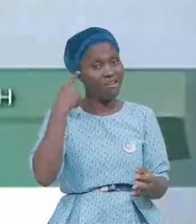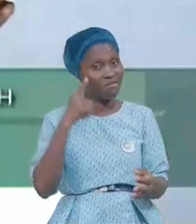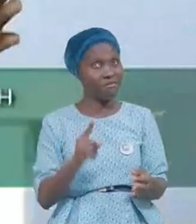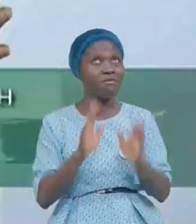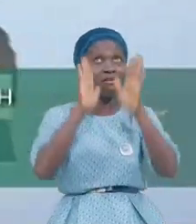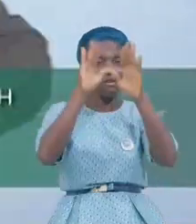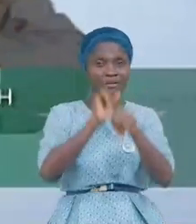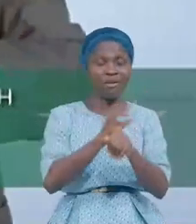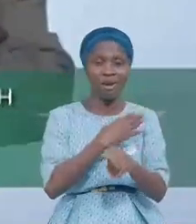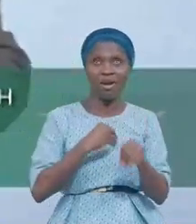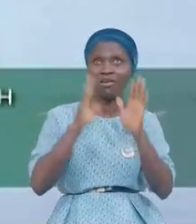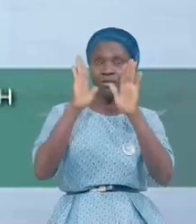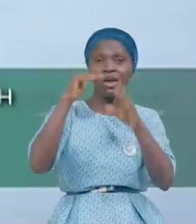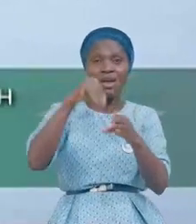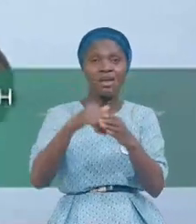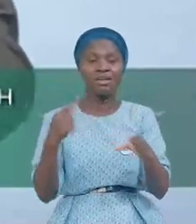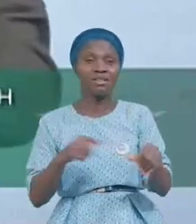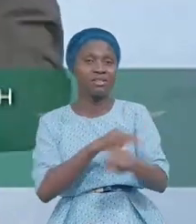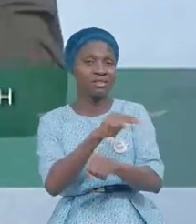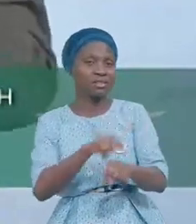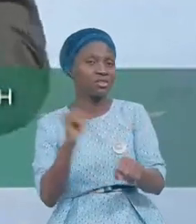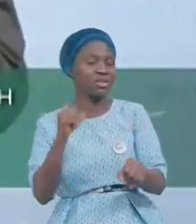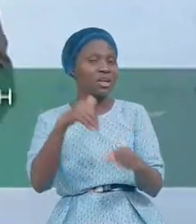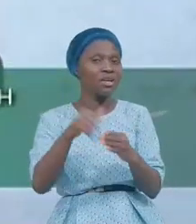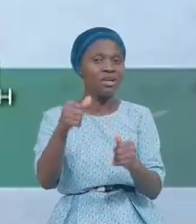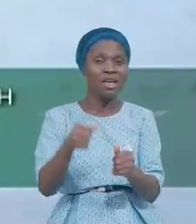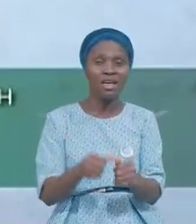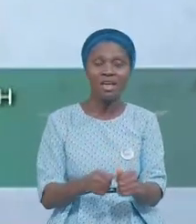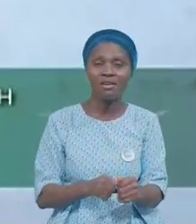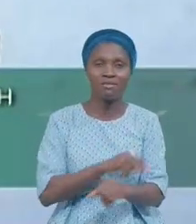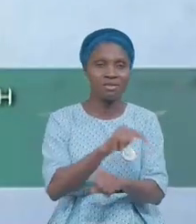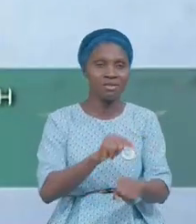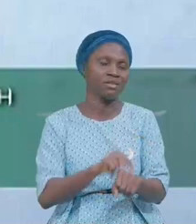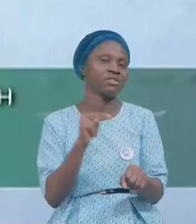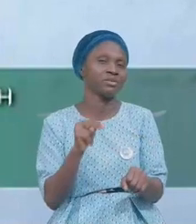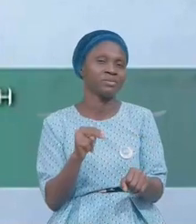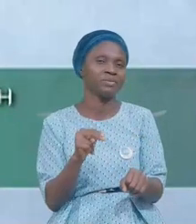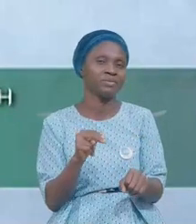des prodiges dans la nation, dans chaque nation.